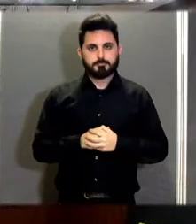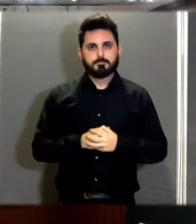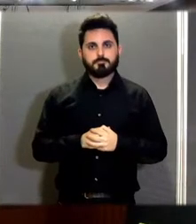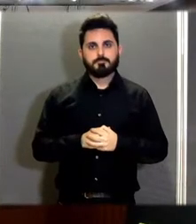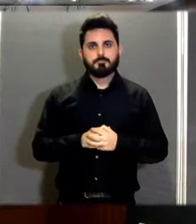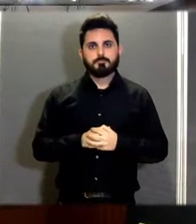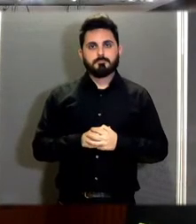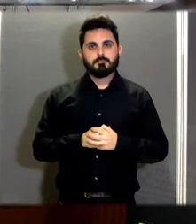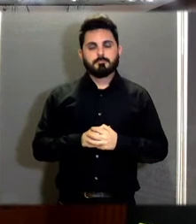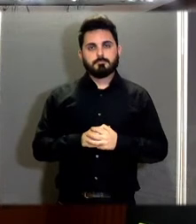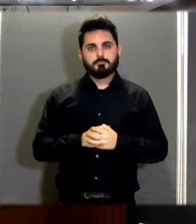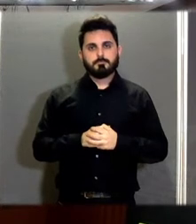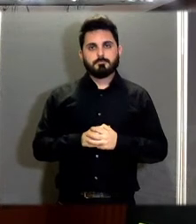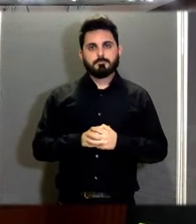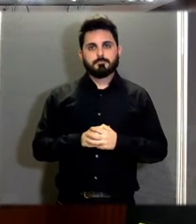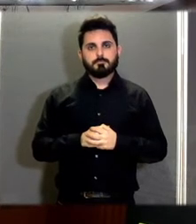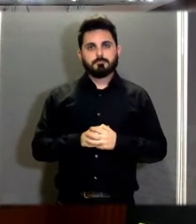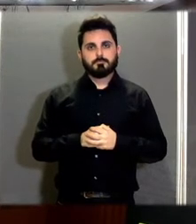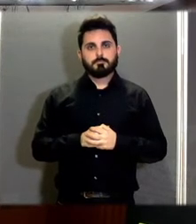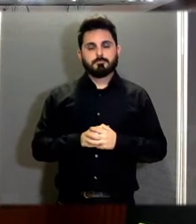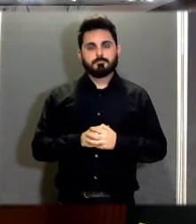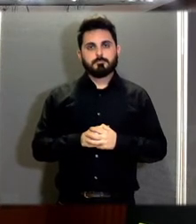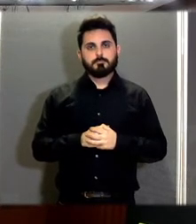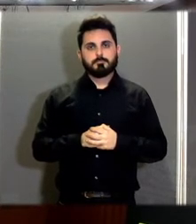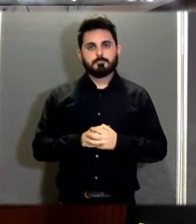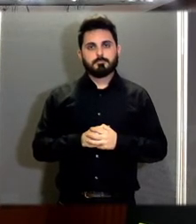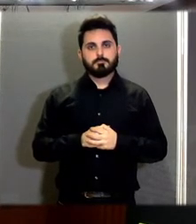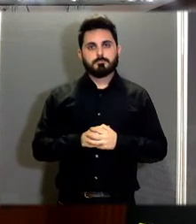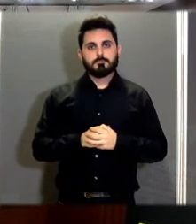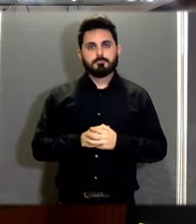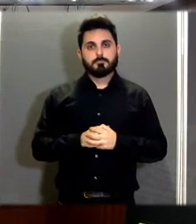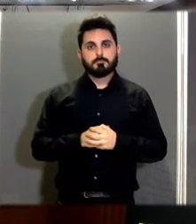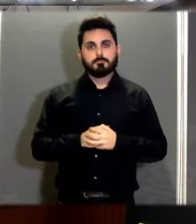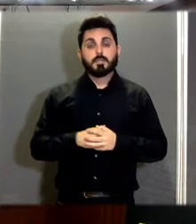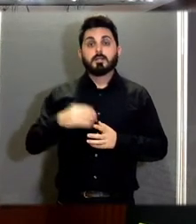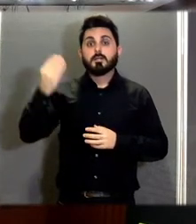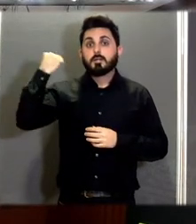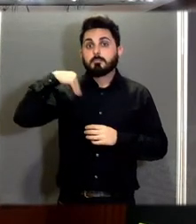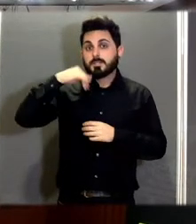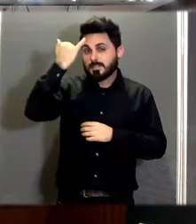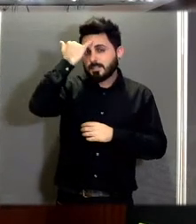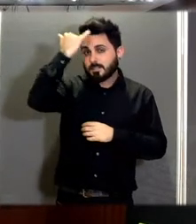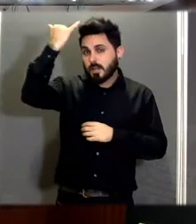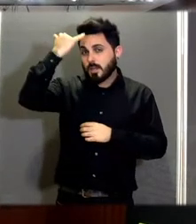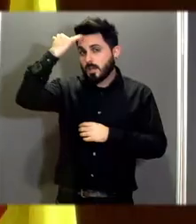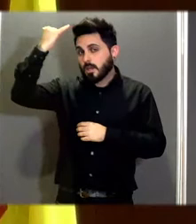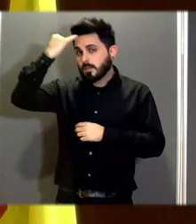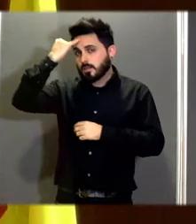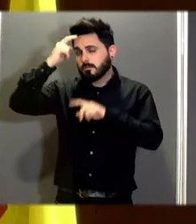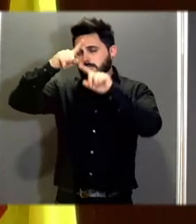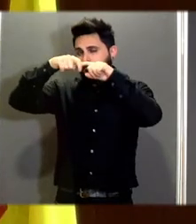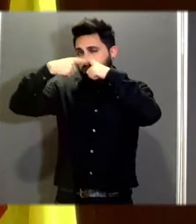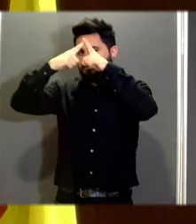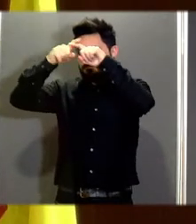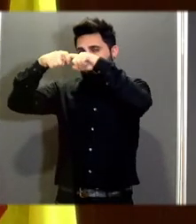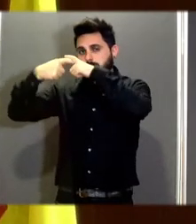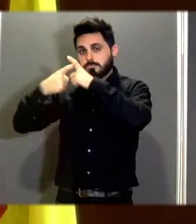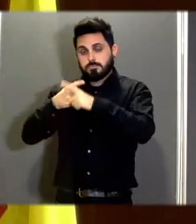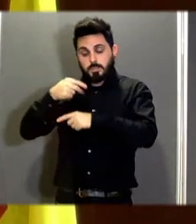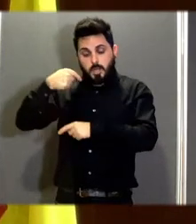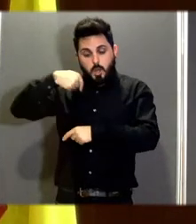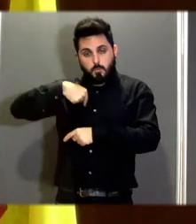Aquestes idees força que avui ens han posat sobre la taula els relators i que hi vam estar tractant i